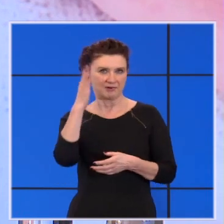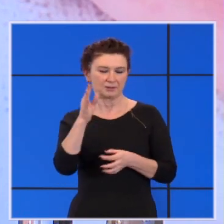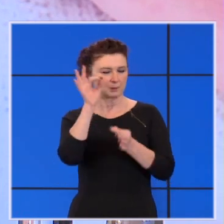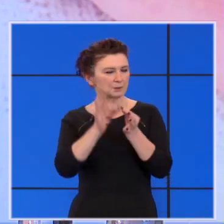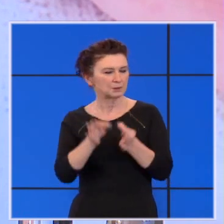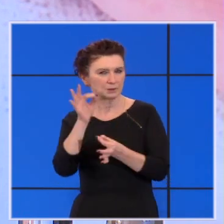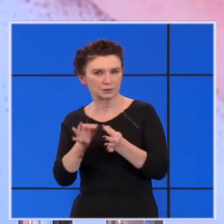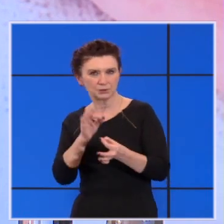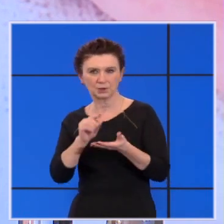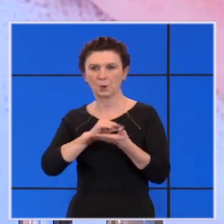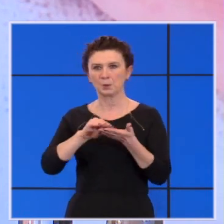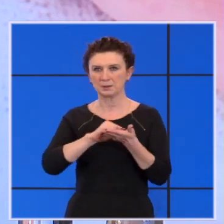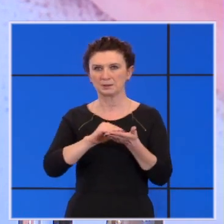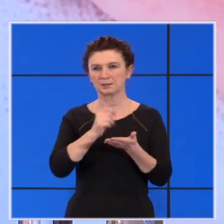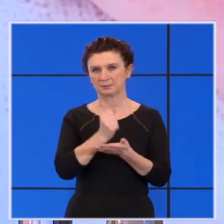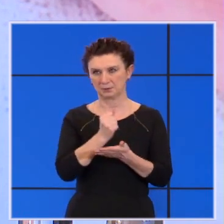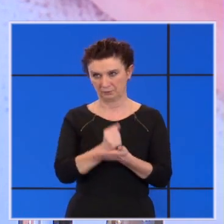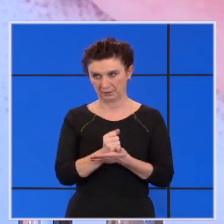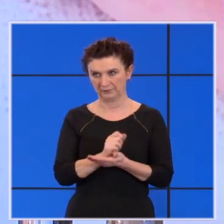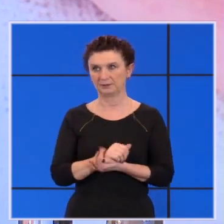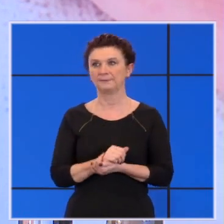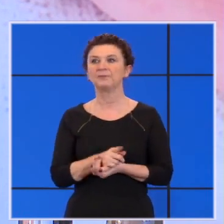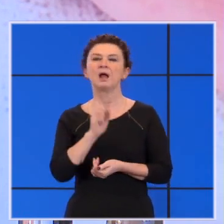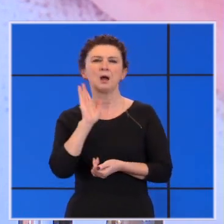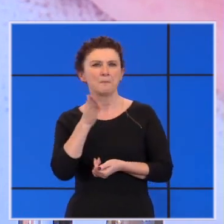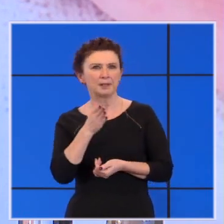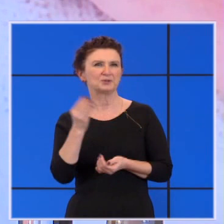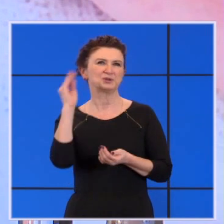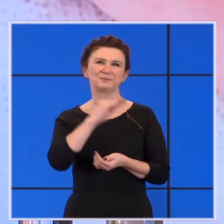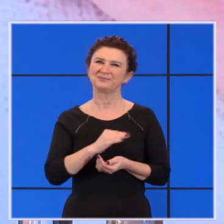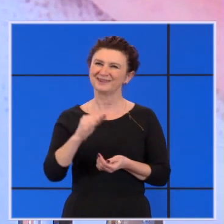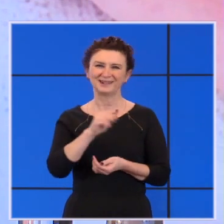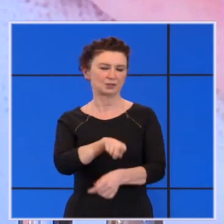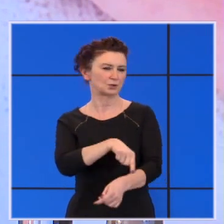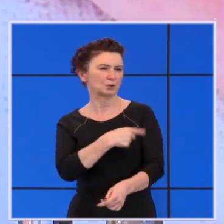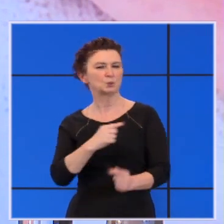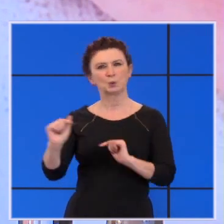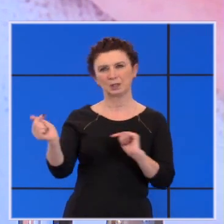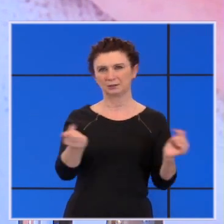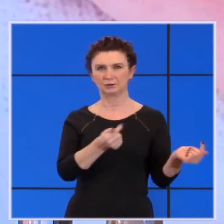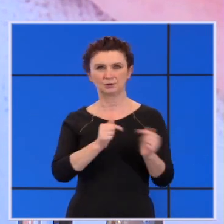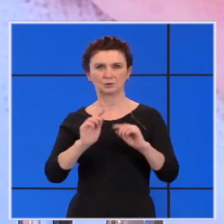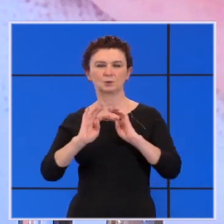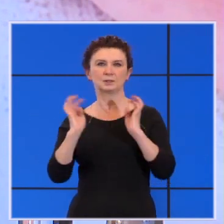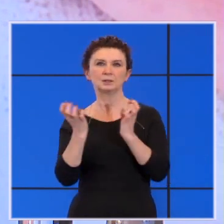debatą parlamentarną i tak jak Pani Premier zauważyła, czeka nas na pewno trudna debata w Sejmie i w Senacie,